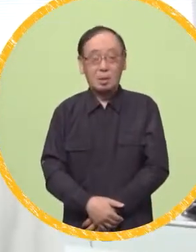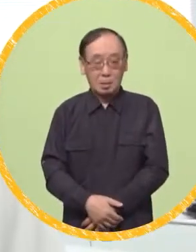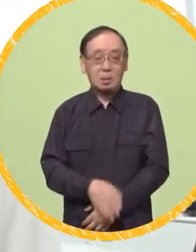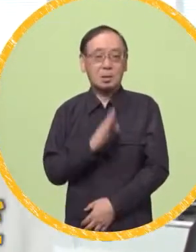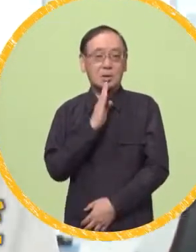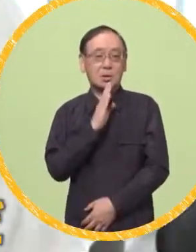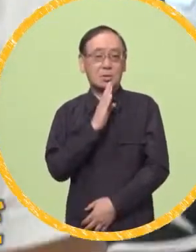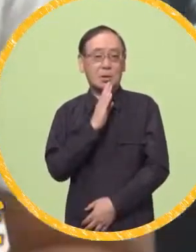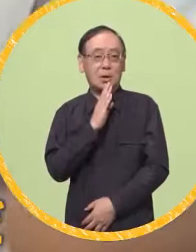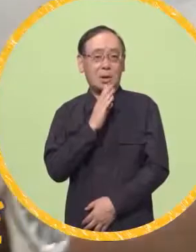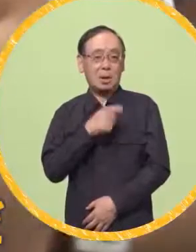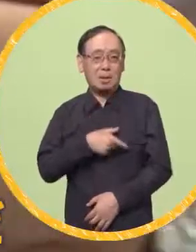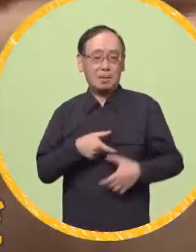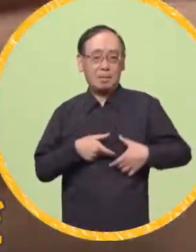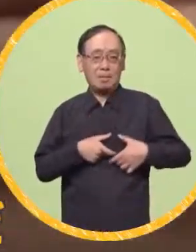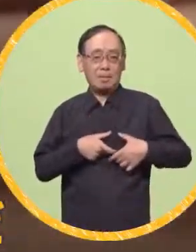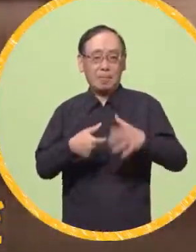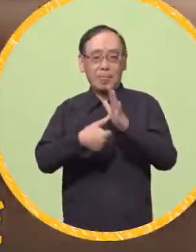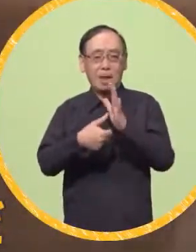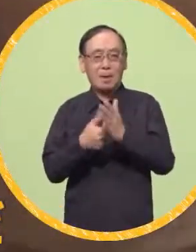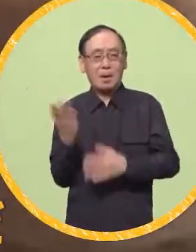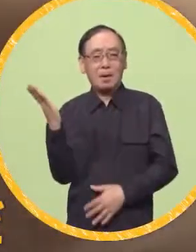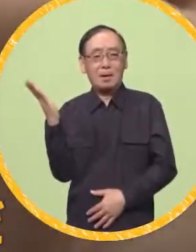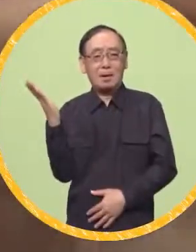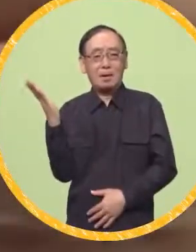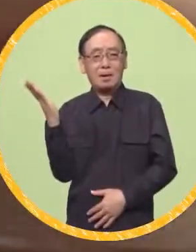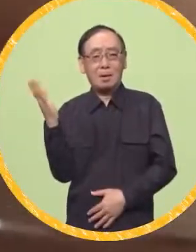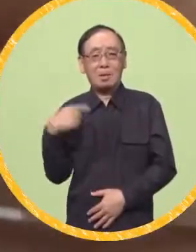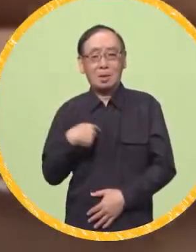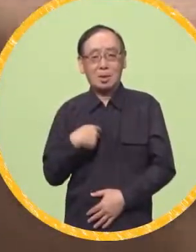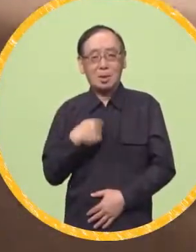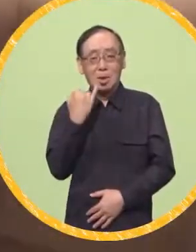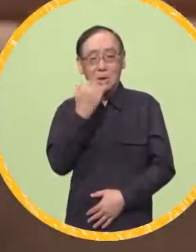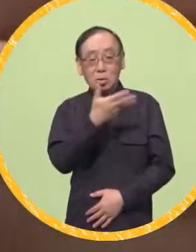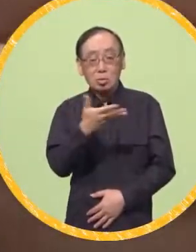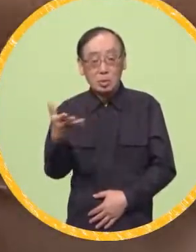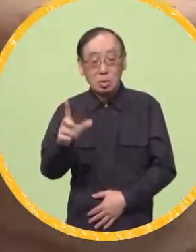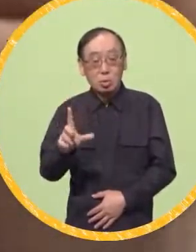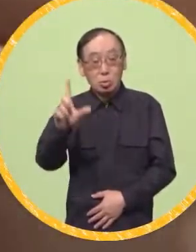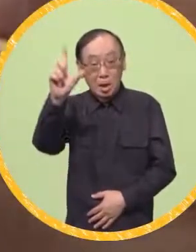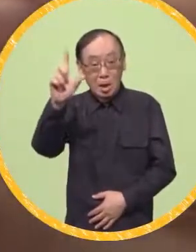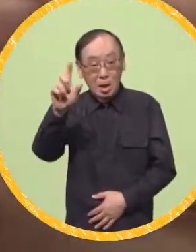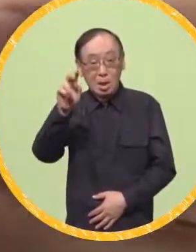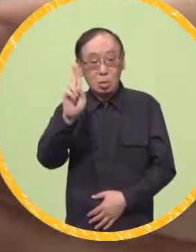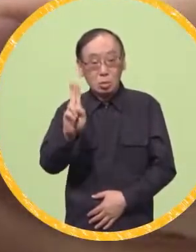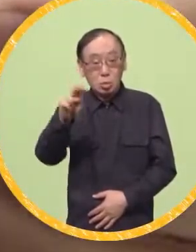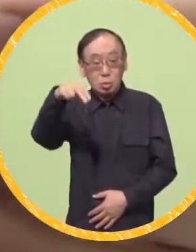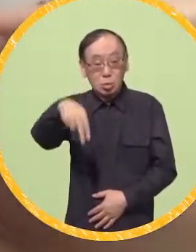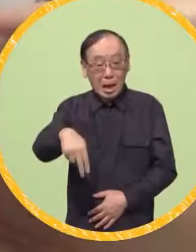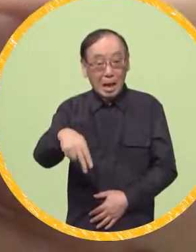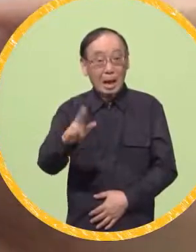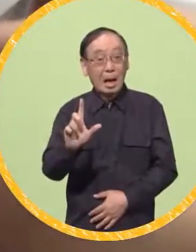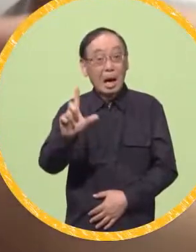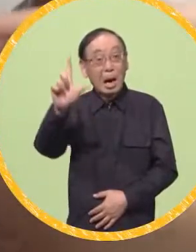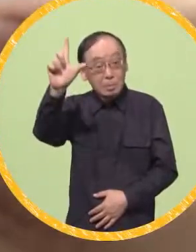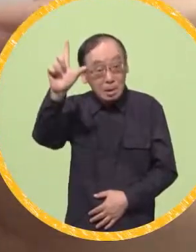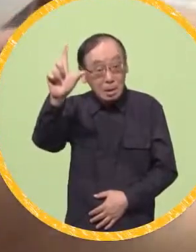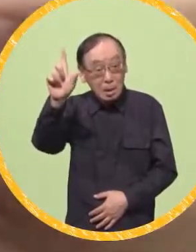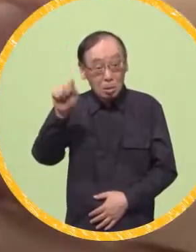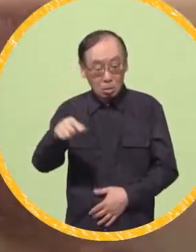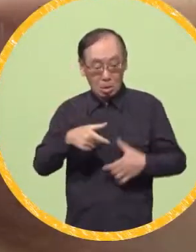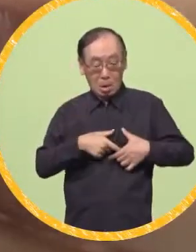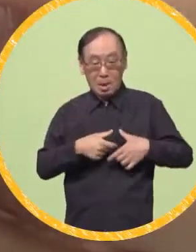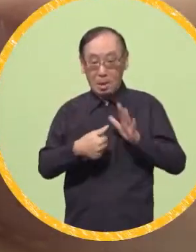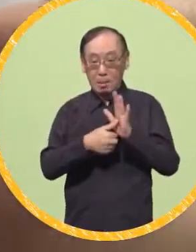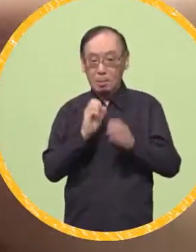これに名前を見て頂ければと思うんですけれども私海の上と書いて海上と申します光明寺ので大学の時